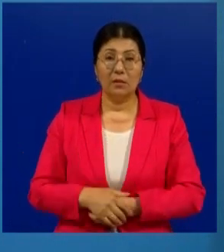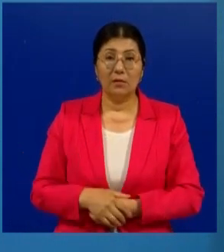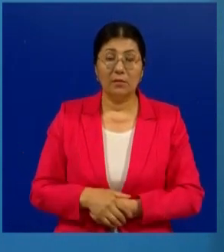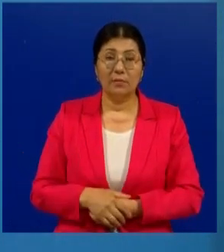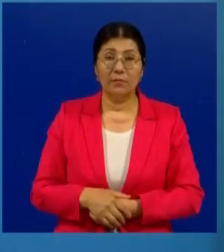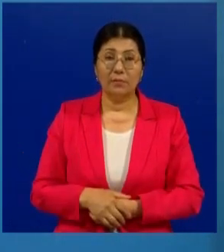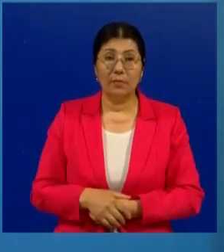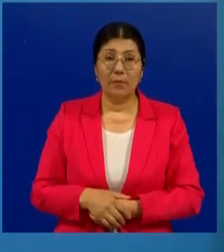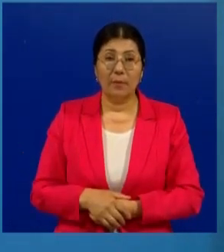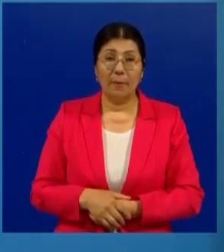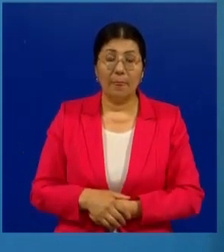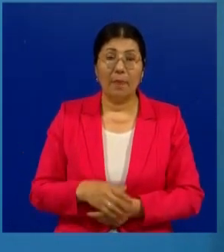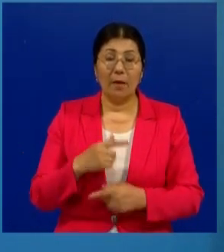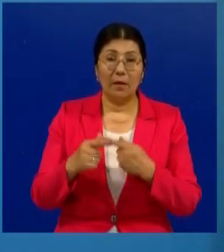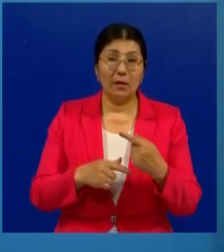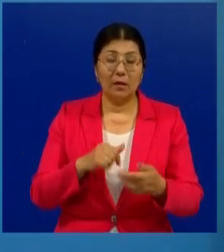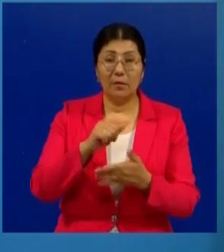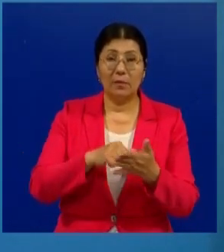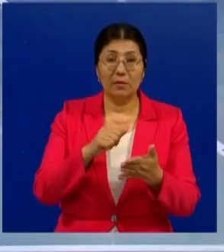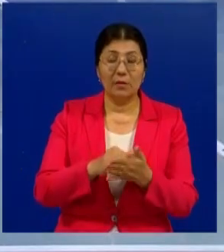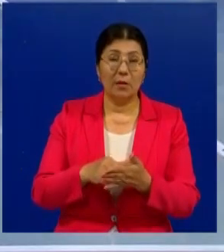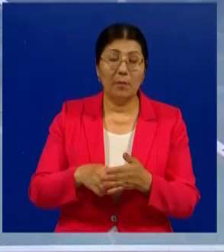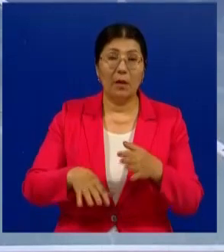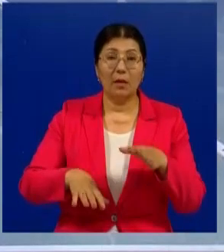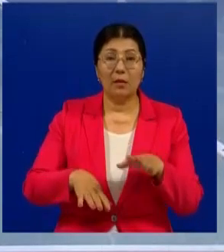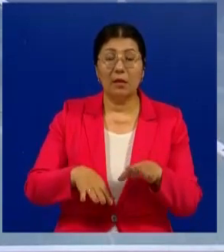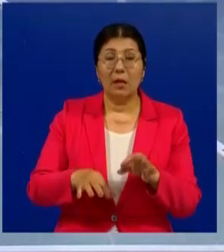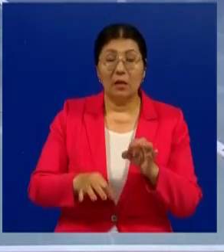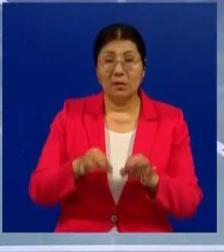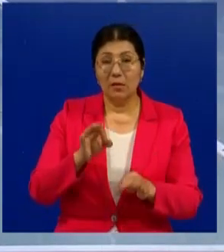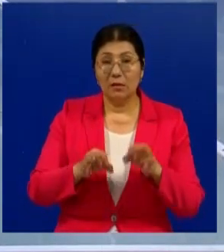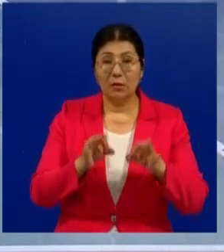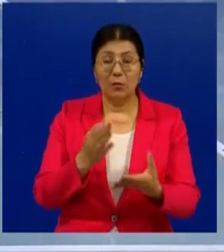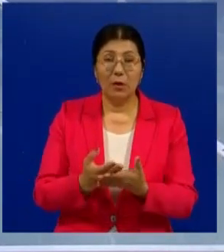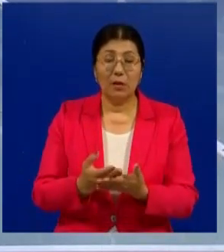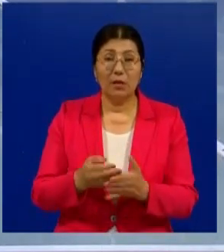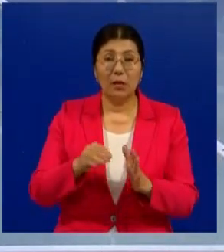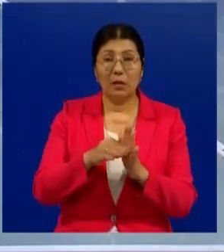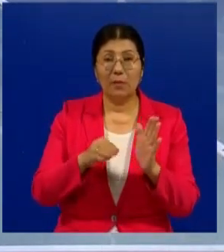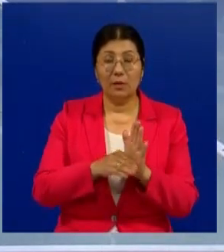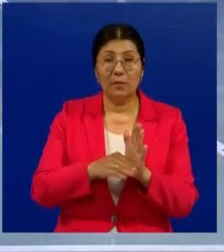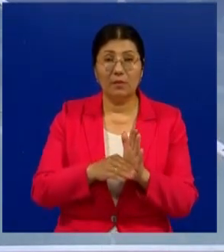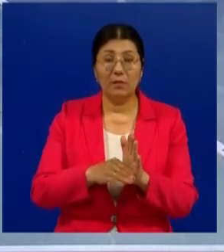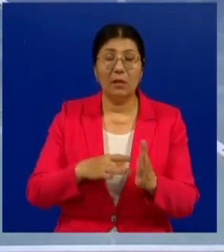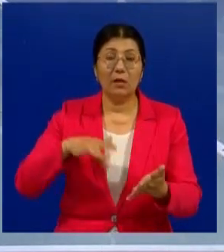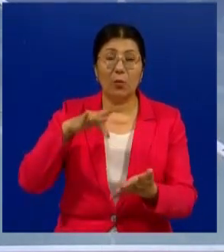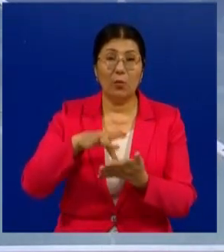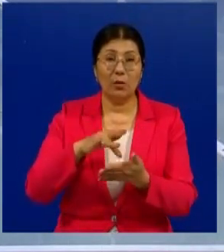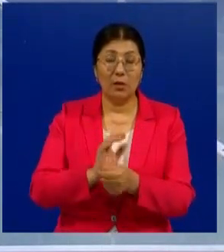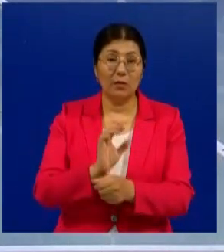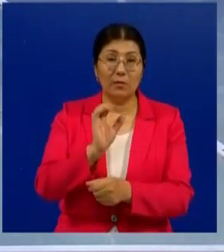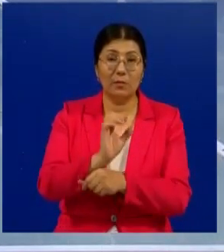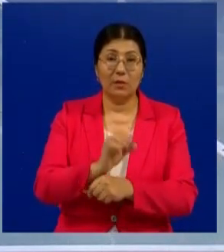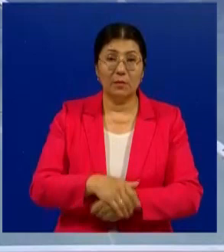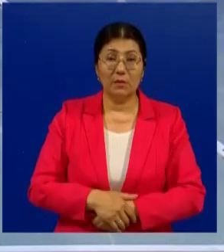басқа жаққа жинап, соны тағы да бірінші құжаттарды сараптап арқылы біз ақтауға тиісті деген адамдардың тізімін жасап, біз орталыққа жасақтап жіберіп